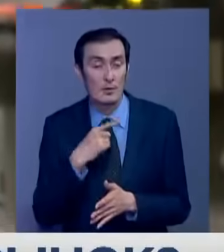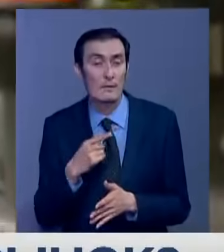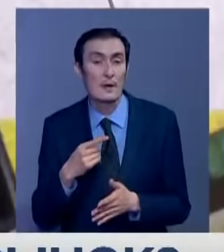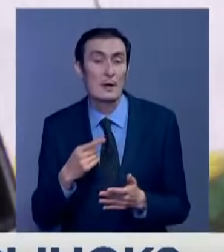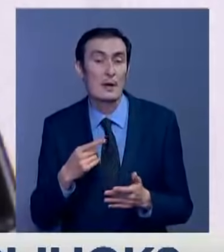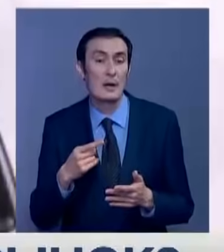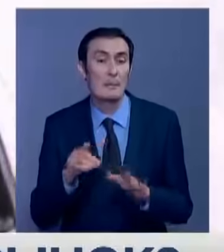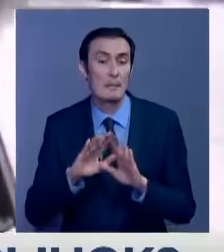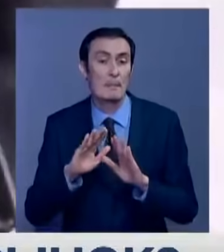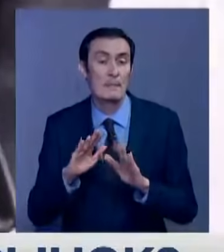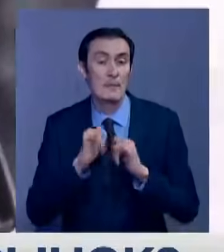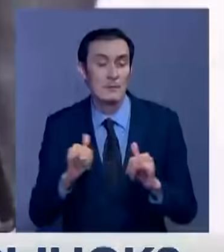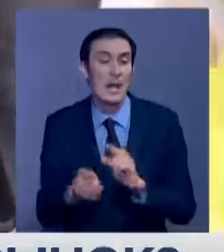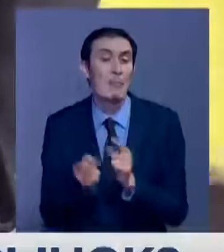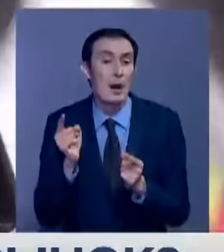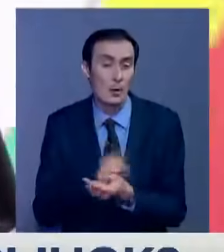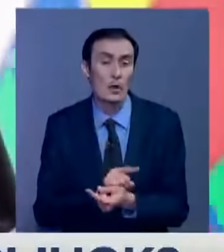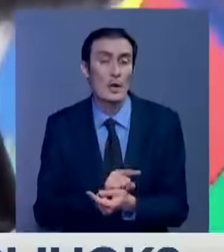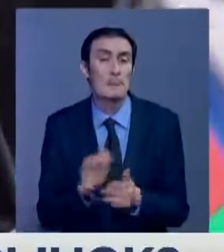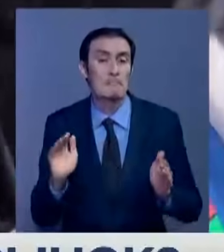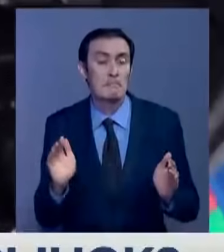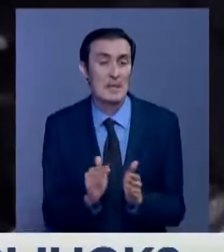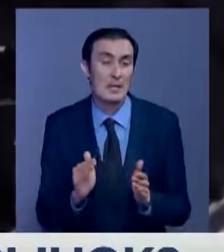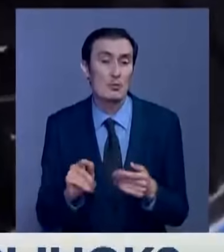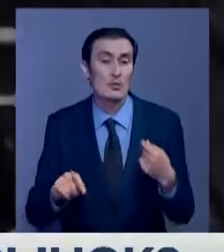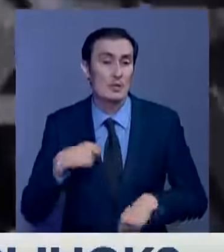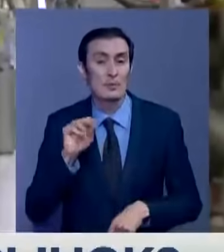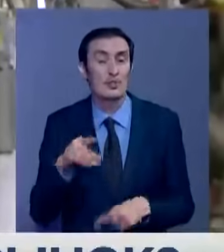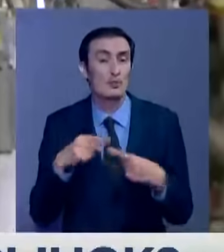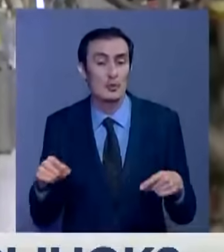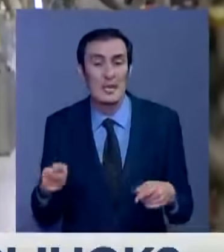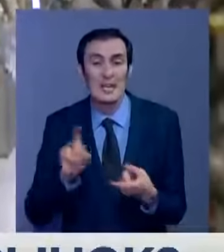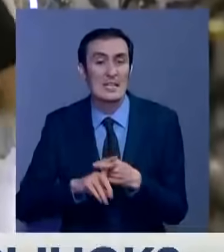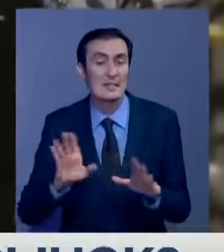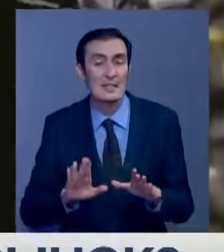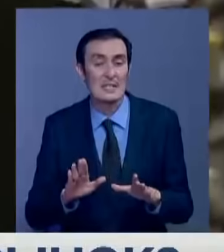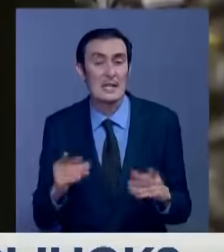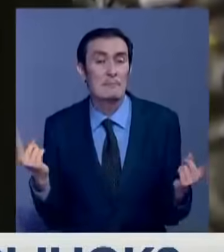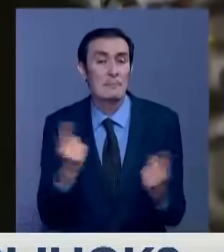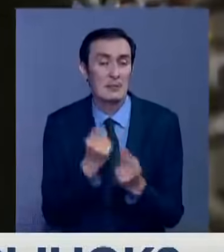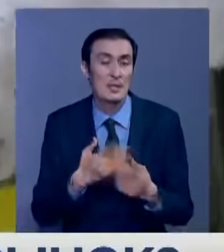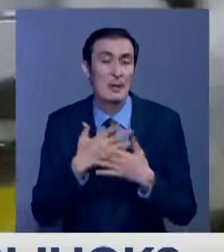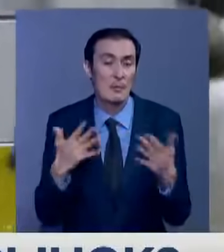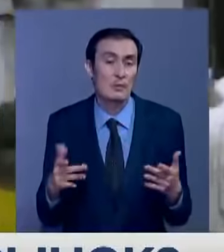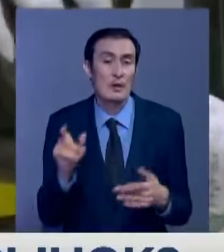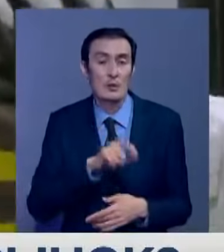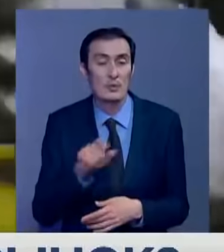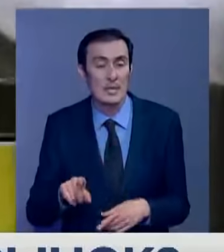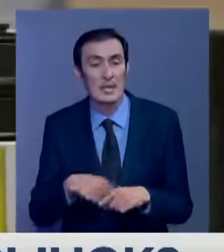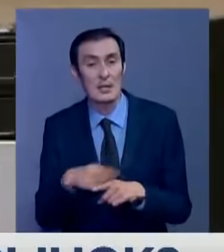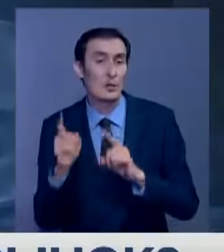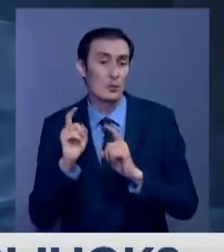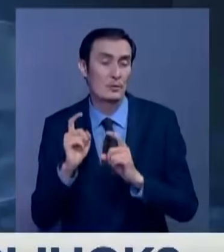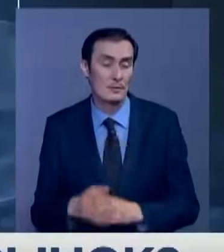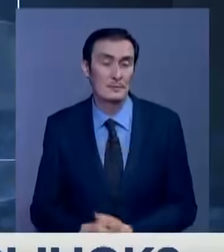пандемии IT-индустрия, наоборот, менее уязвима, чем другие, так как не связана с перемещением большого количества людей или